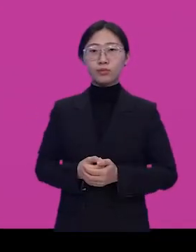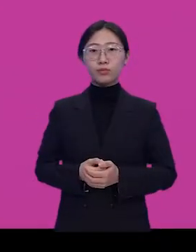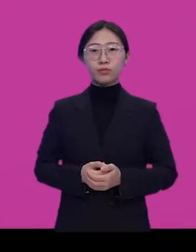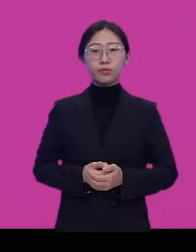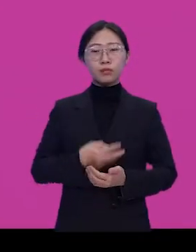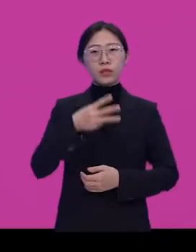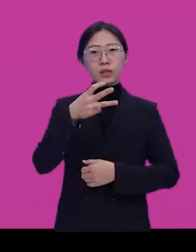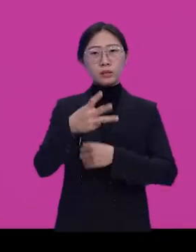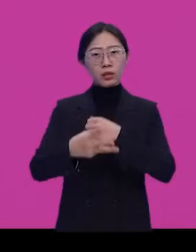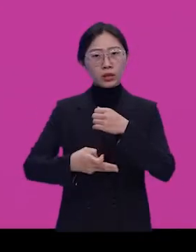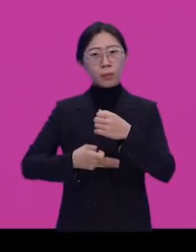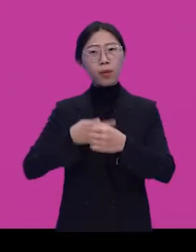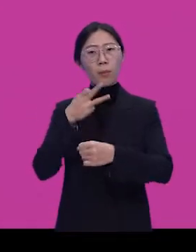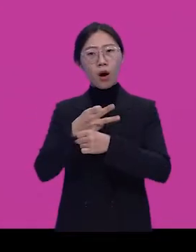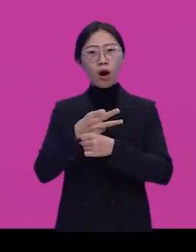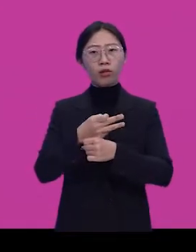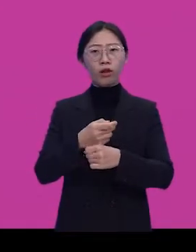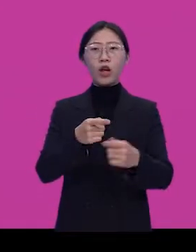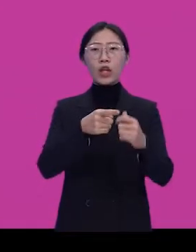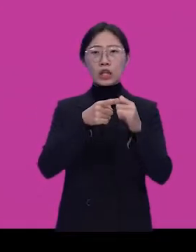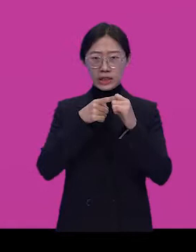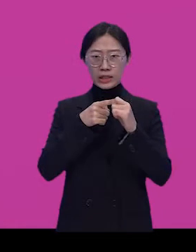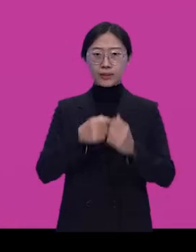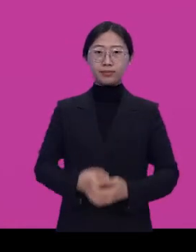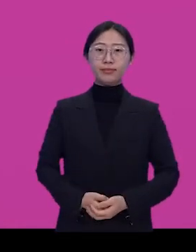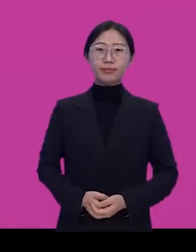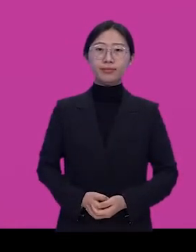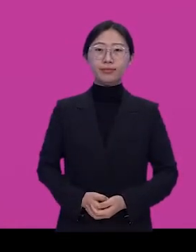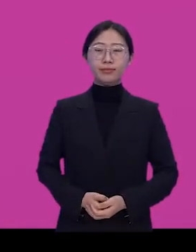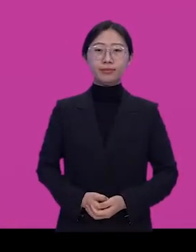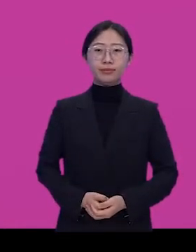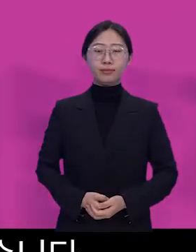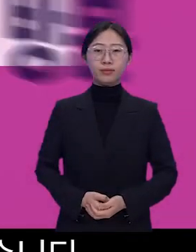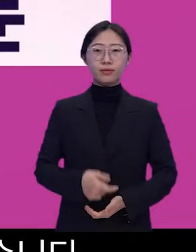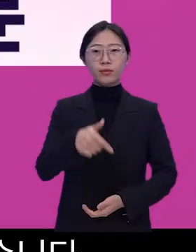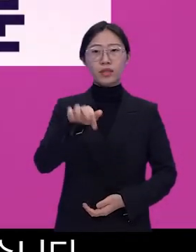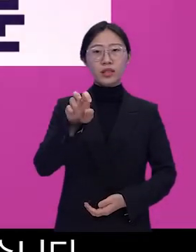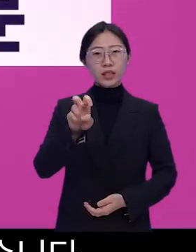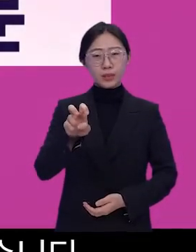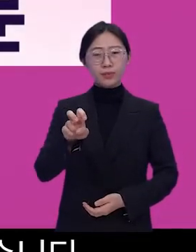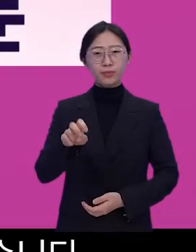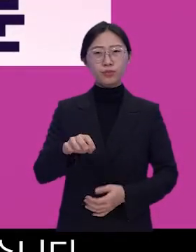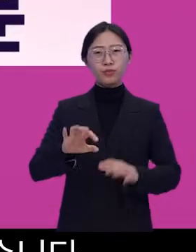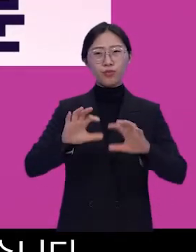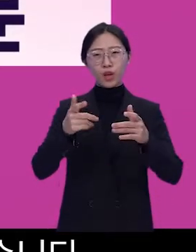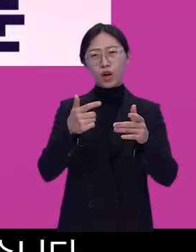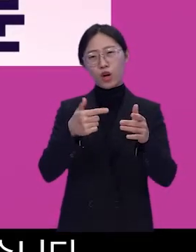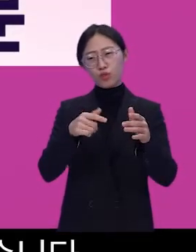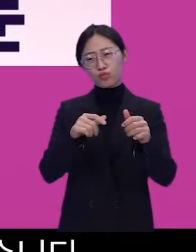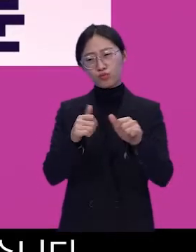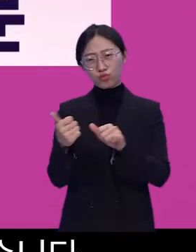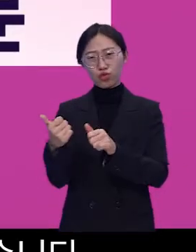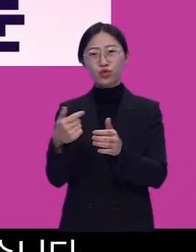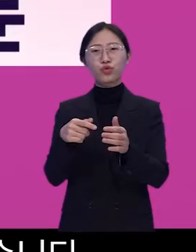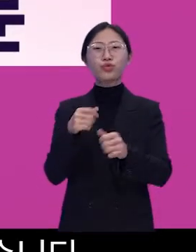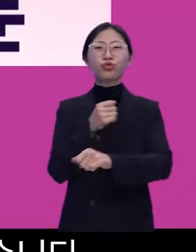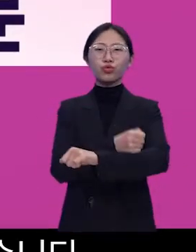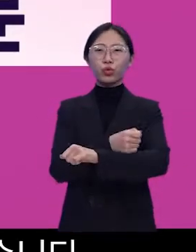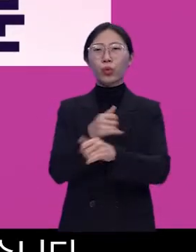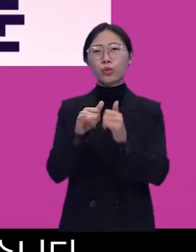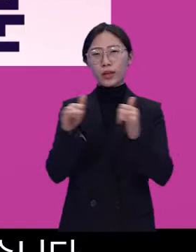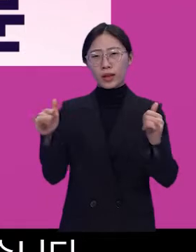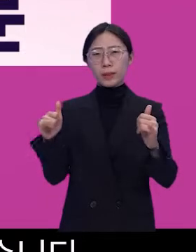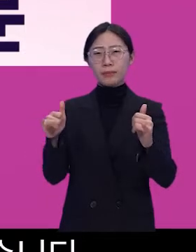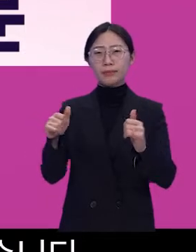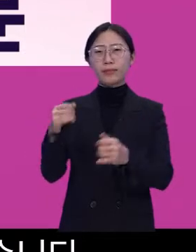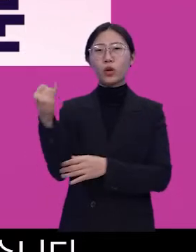13년 만에 K3 정규리그에서 1위를 달성했습니다. 김부겸 국무총리가 순국 선열의 날을 기념해